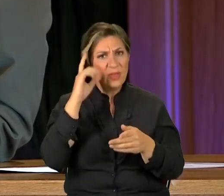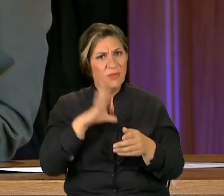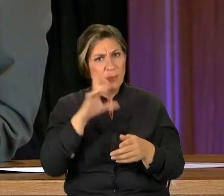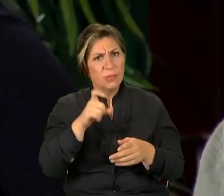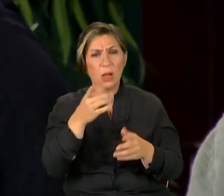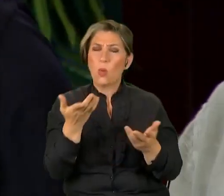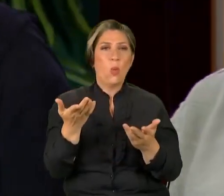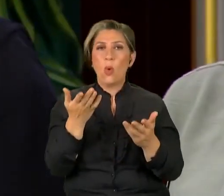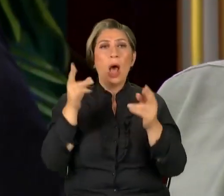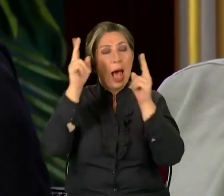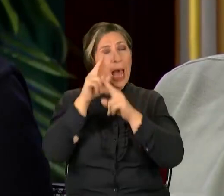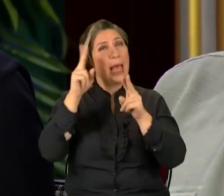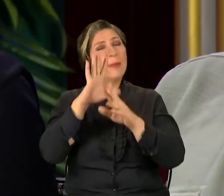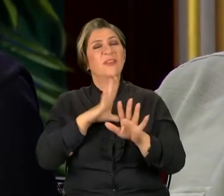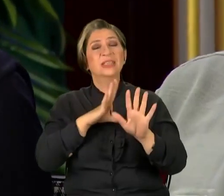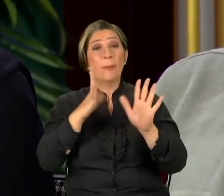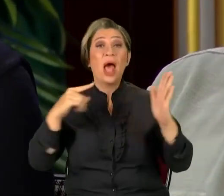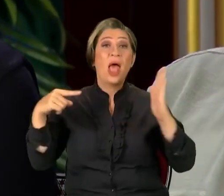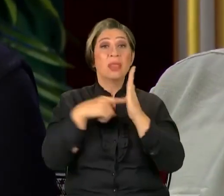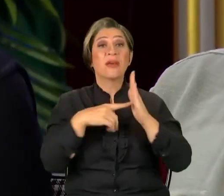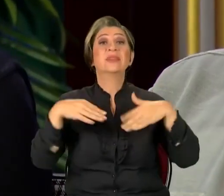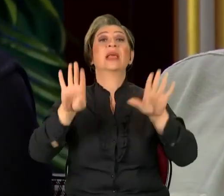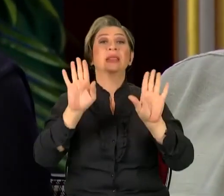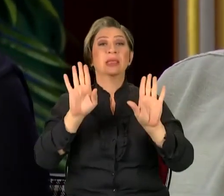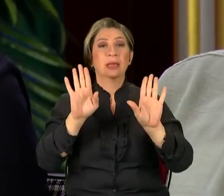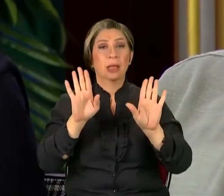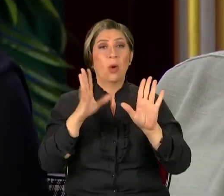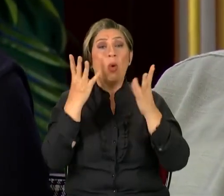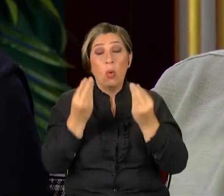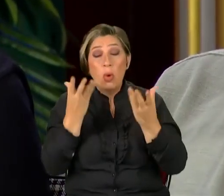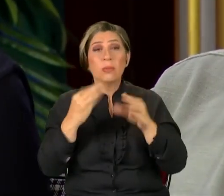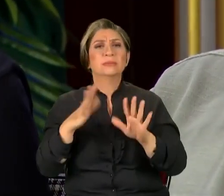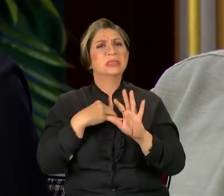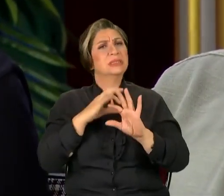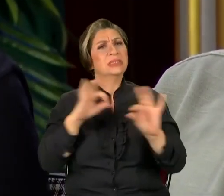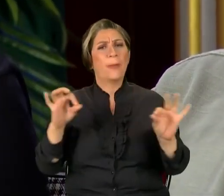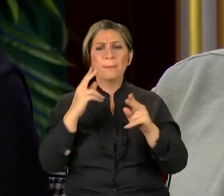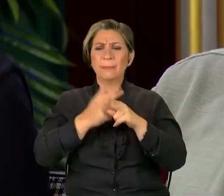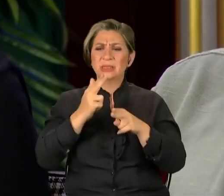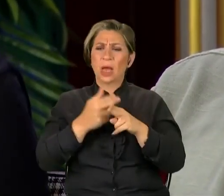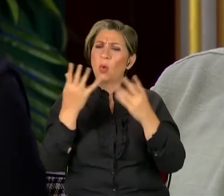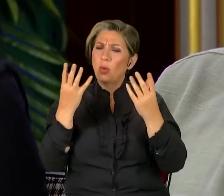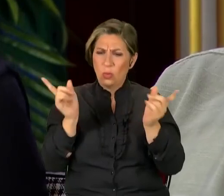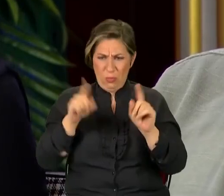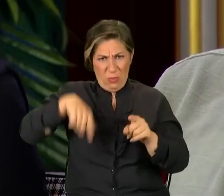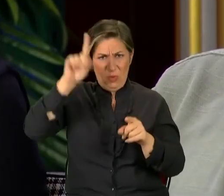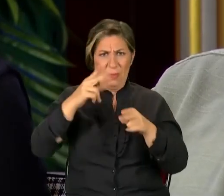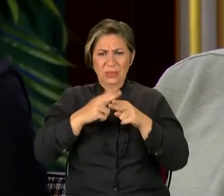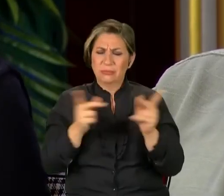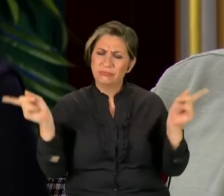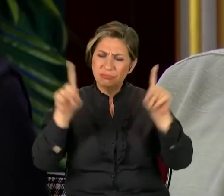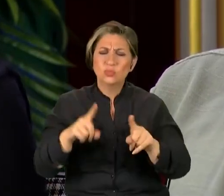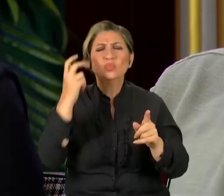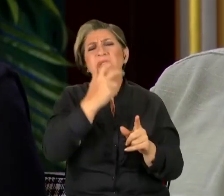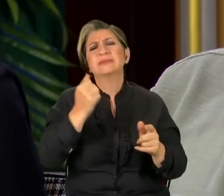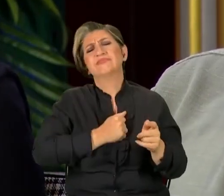ummuyorduk. Yani hayal ediyorduk belki ama hedeflemiyorduk bile. Böyle şeyler olur olmaz. Biz tamamen pazar günleri müzik olsun, bir stüdyoda takılalım diye